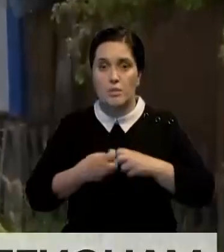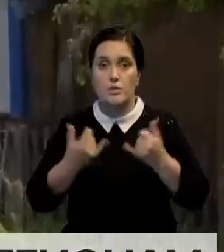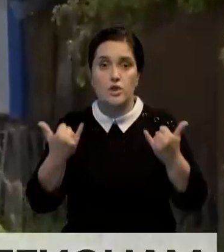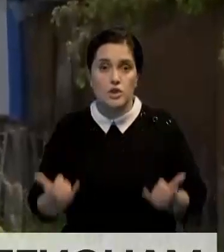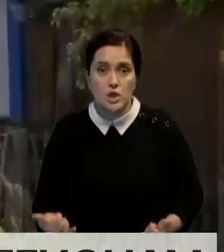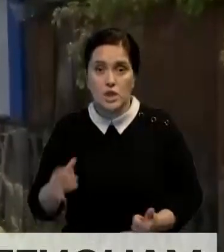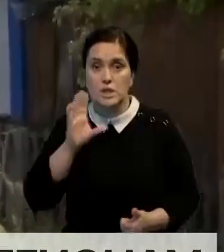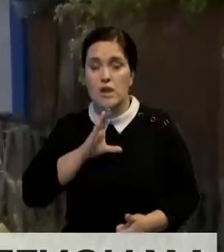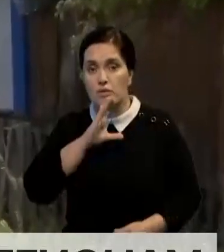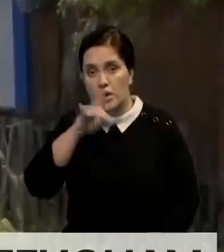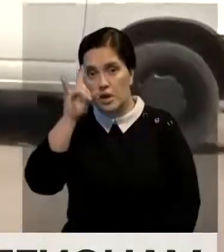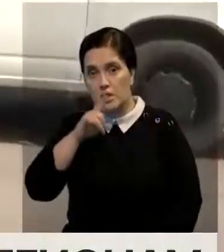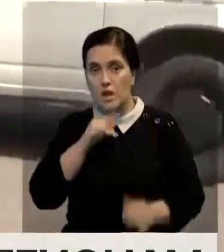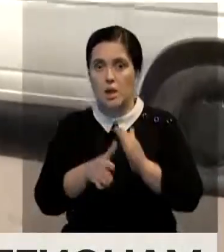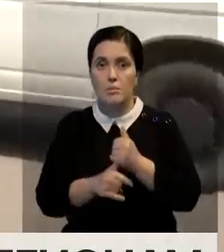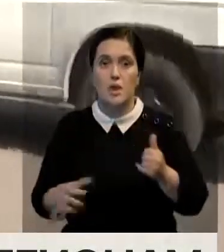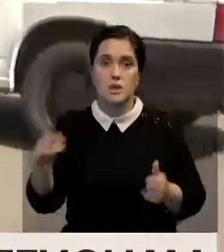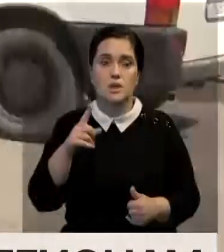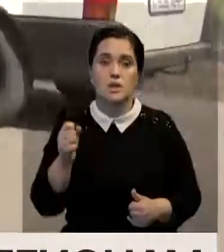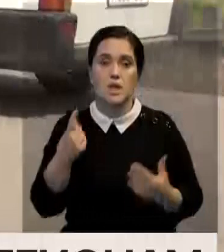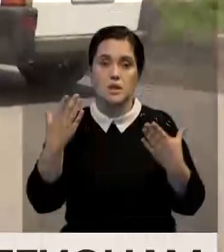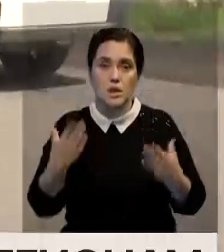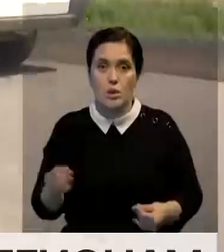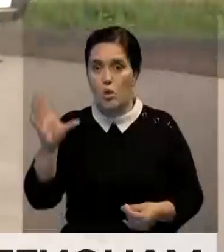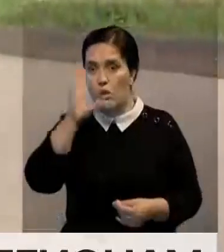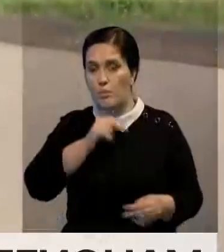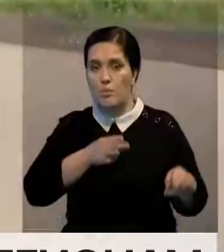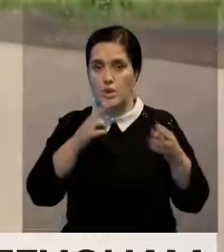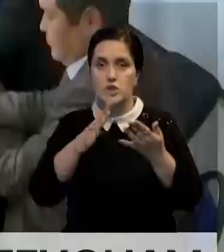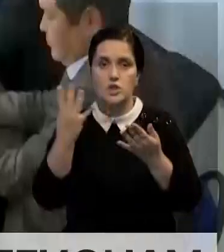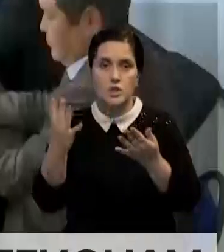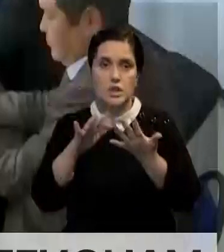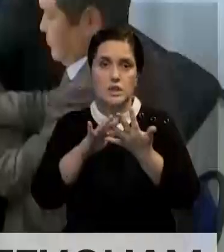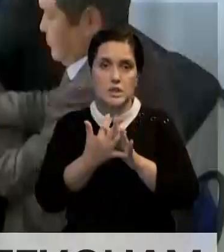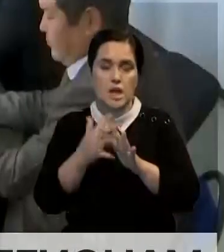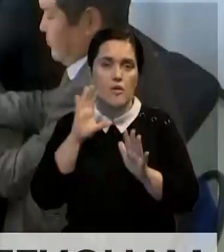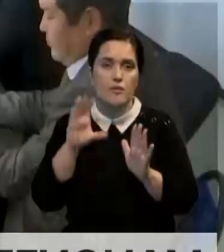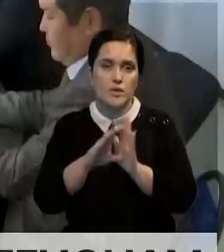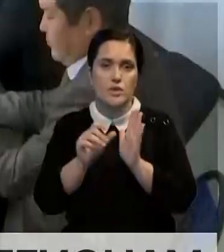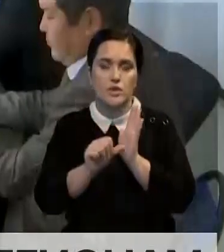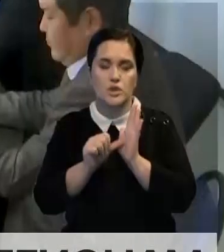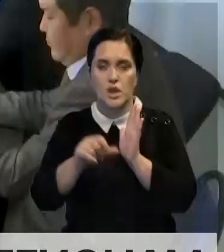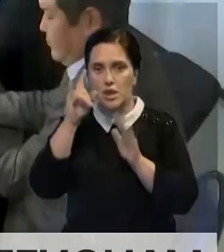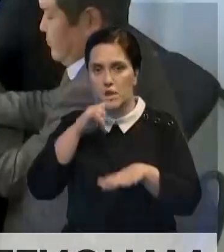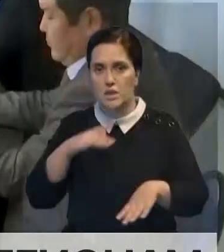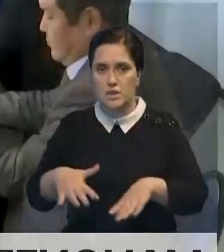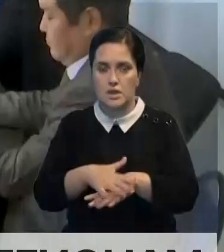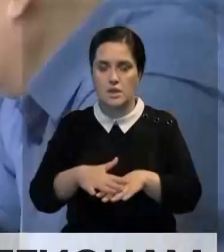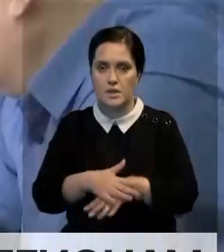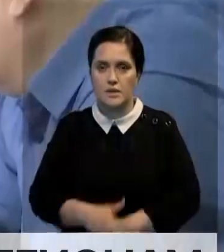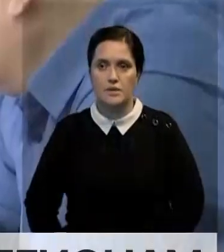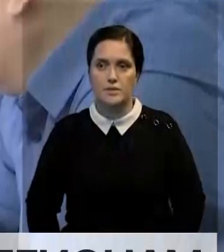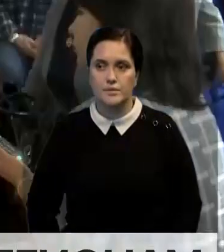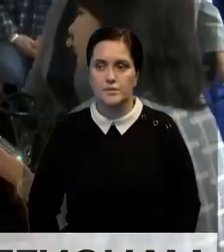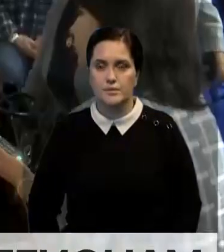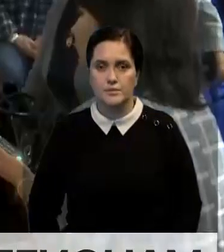Сейчас партийцы в Северо-Казахстанской и Атырауской областях. За день они успели объехать 4 села и выслушать порядка 60 казахстанцев.